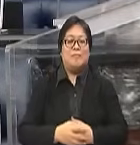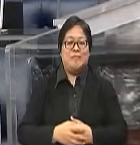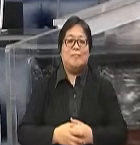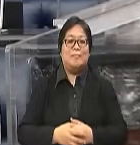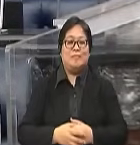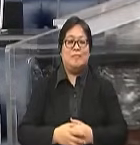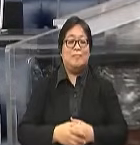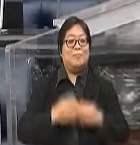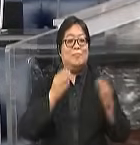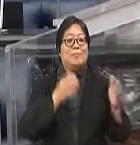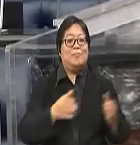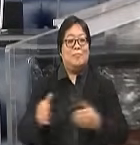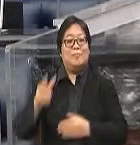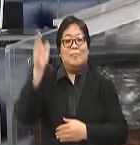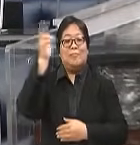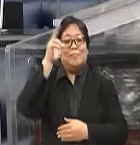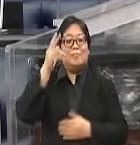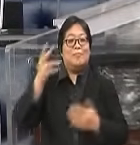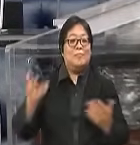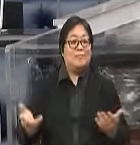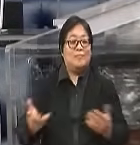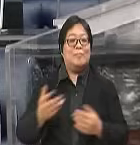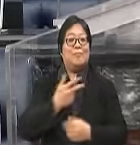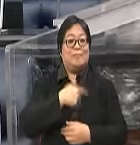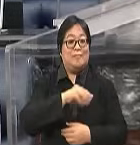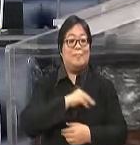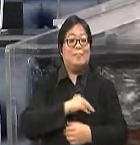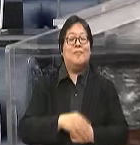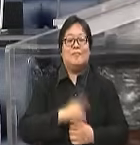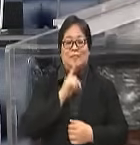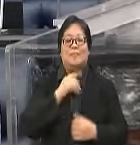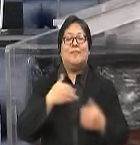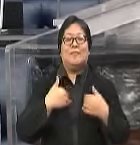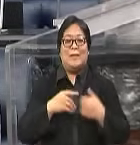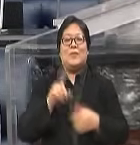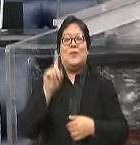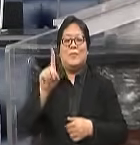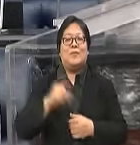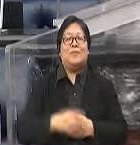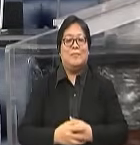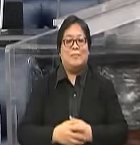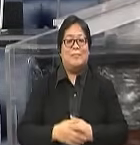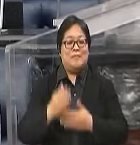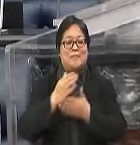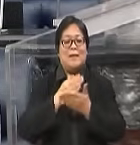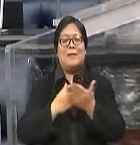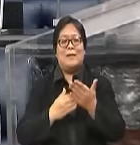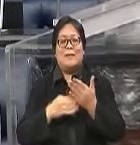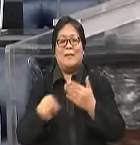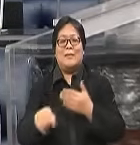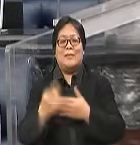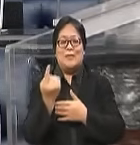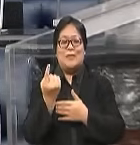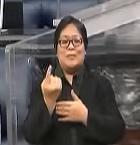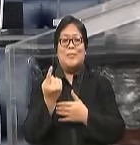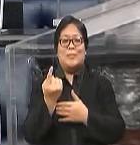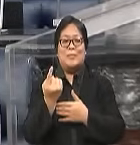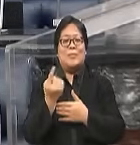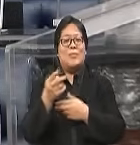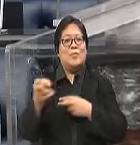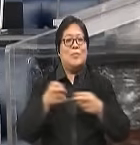must rancangan kerajaan Kementerian Emang ada satu sebagian ataupun satu